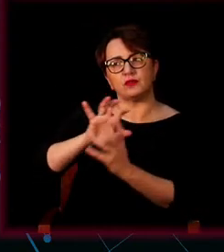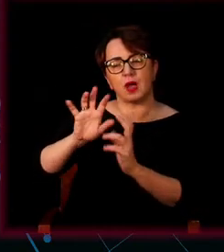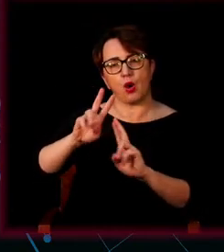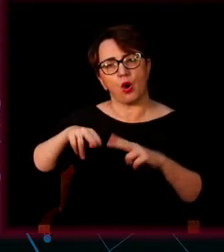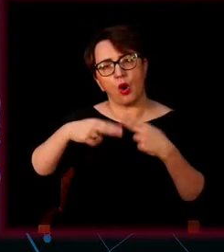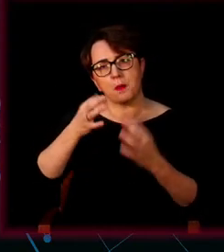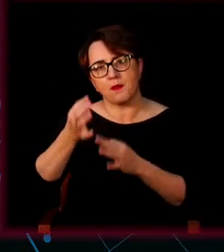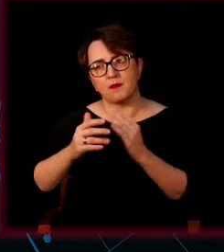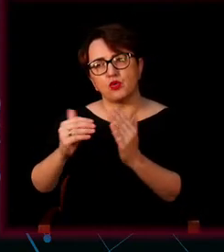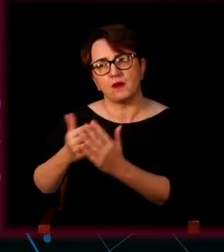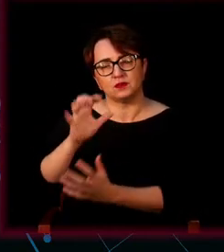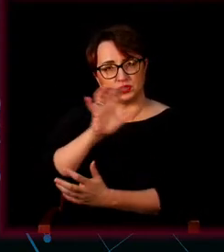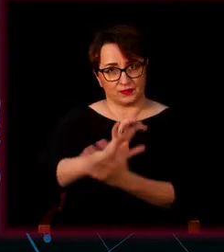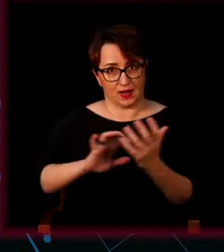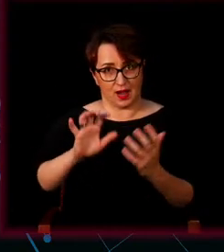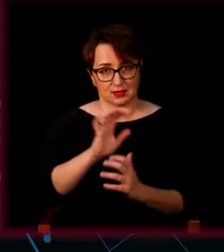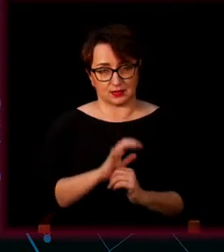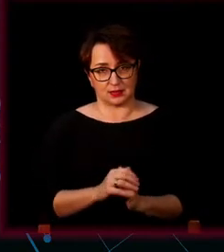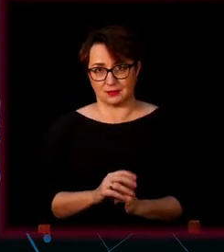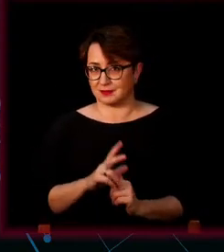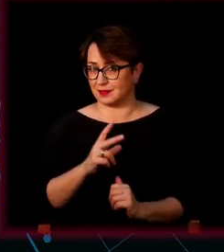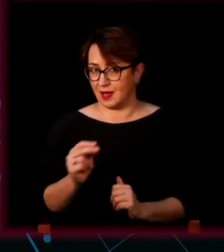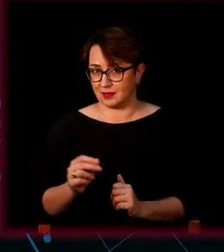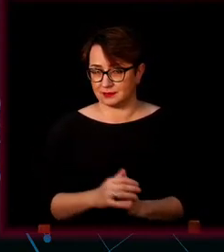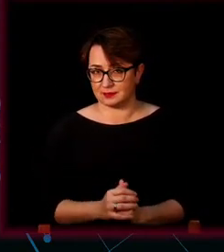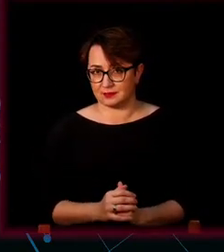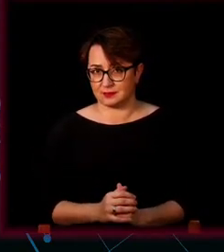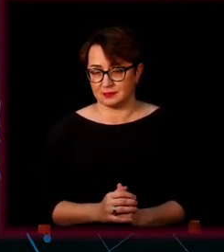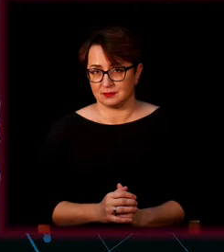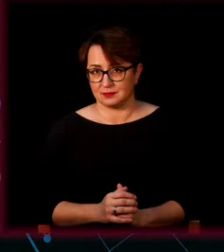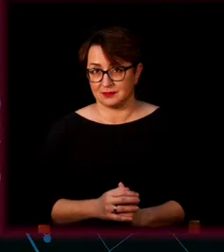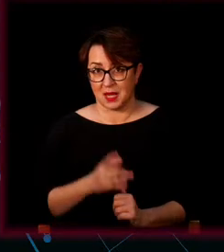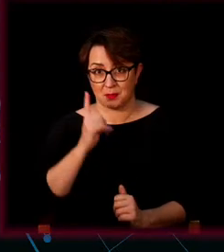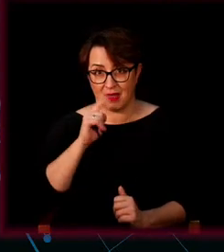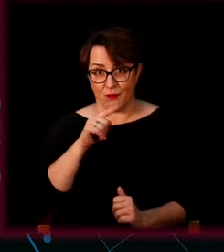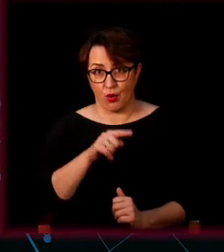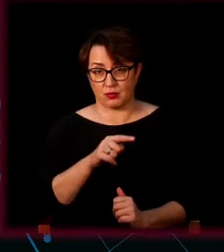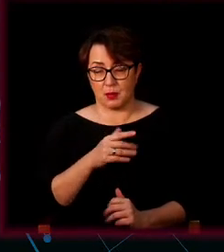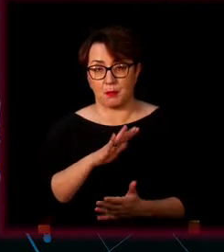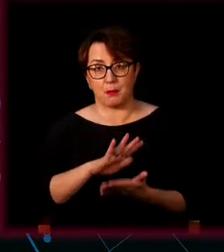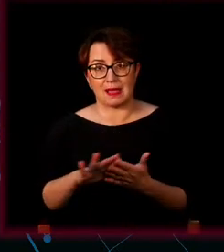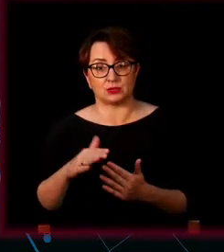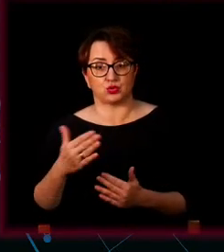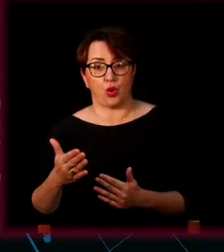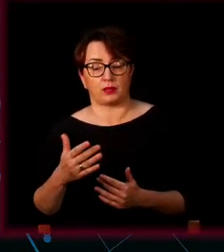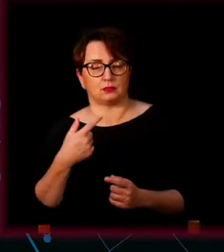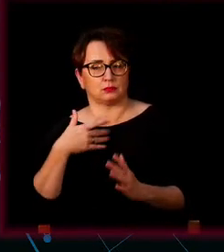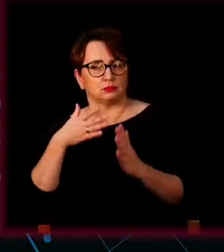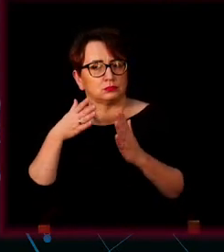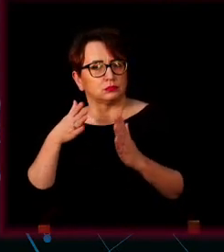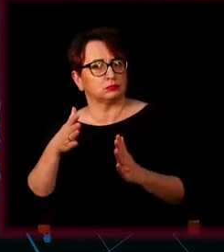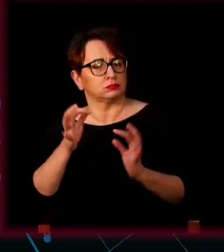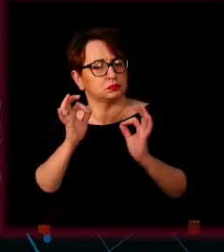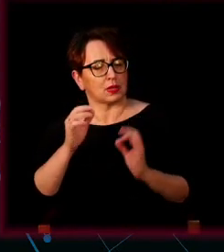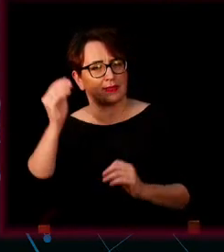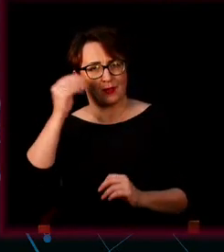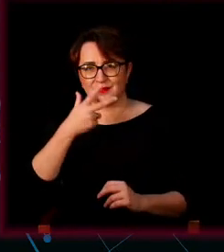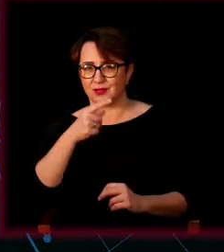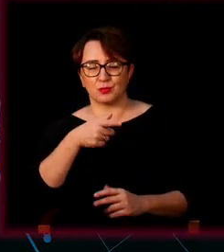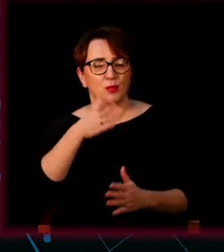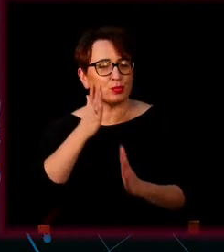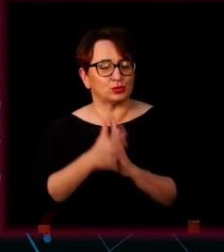świat, zupełnie nowy świat, że nie, że tak naprawdę on nie jest tym bezstronnym naukowcem, tylko jest osobą, która opowiada nam